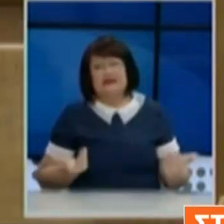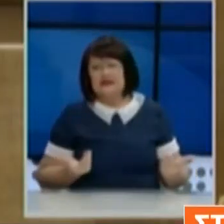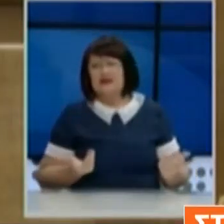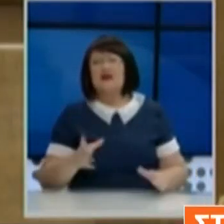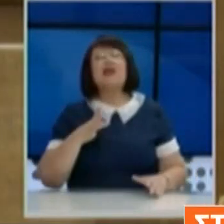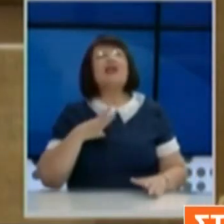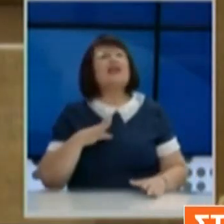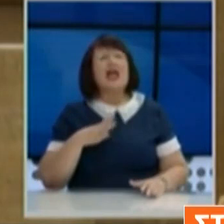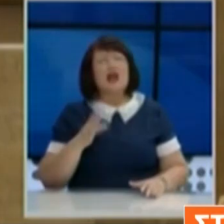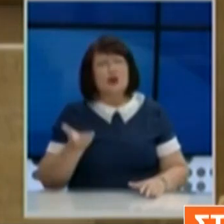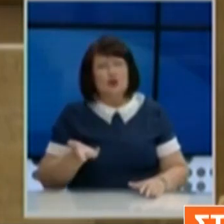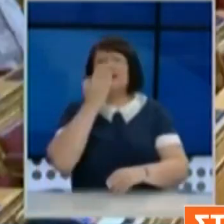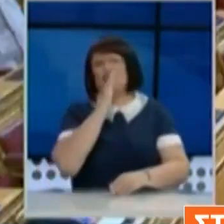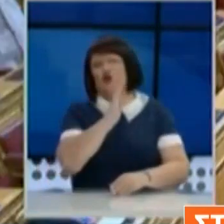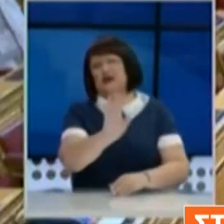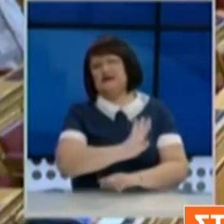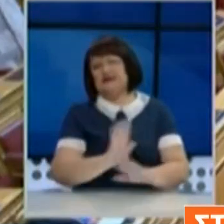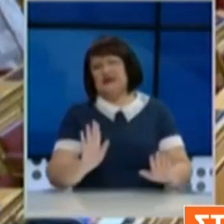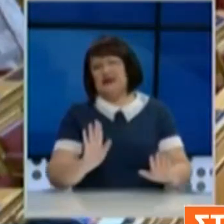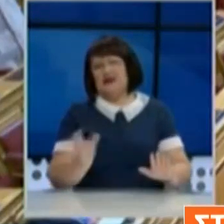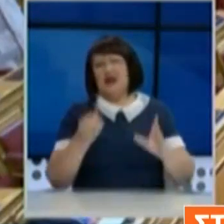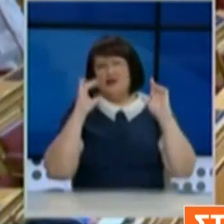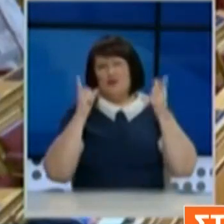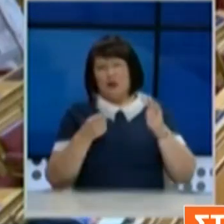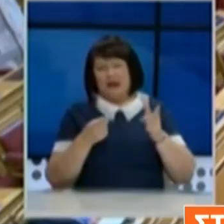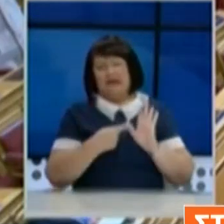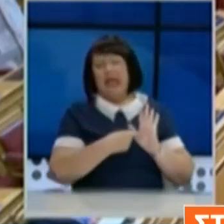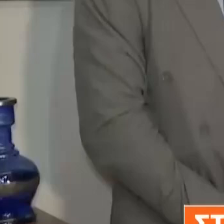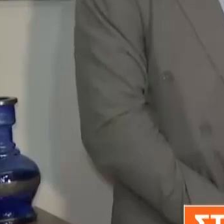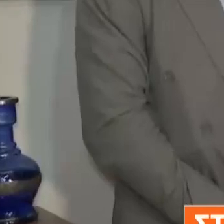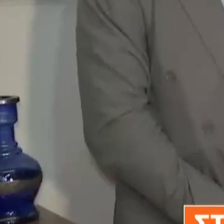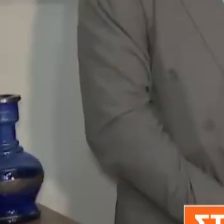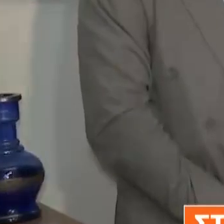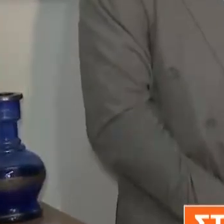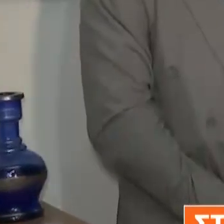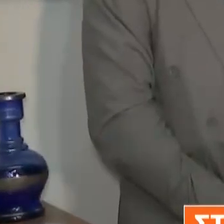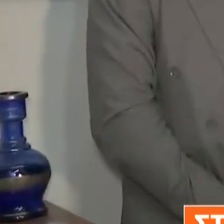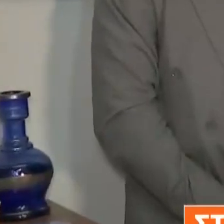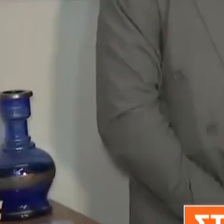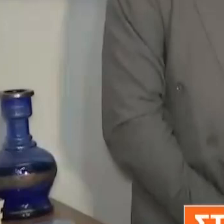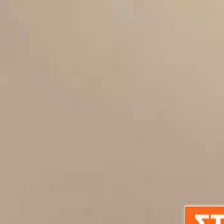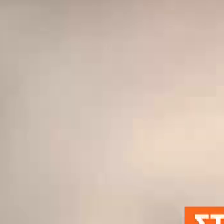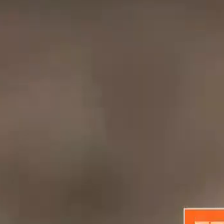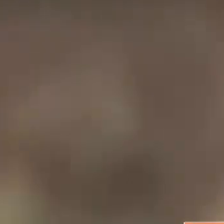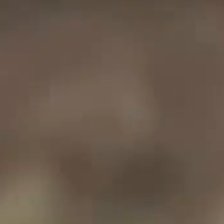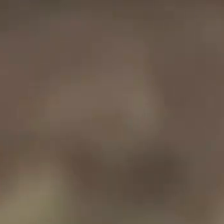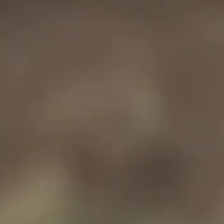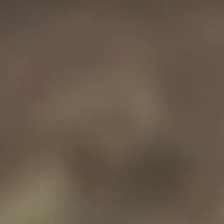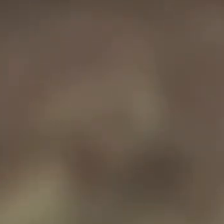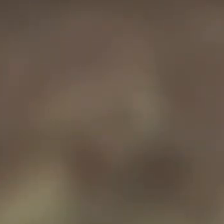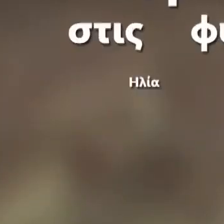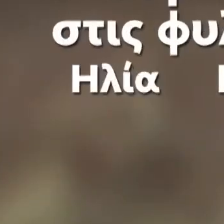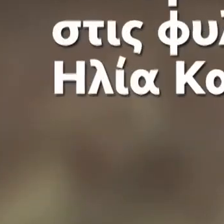όσα συμβαίνουν στα ακροδεξιό μόρφωμα, όπως λέει, και ζητάει κοινοβουλευτικές παρεμβάσεις για την αναστολή της χρηματοδότησης των Σπαρτιατών. Η